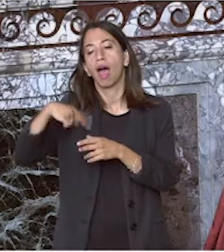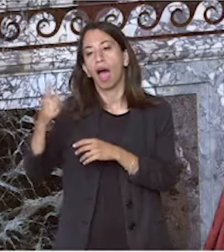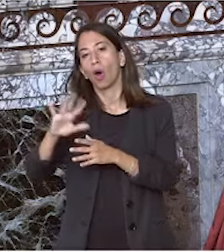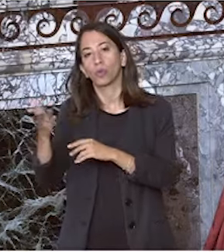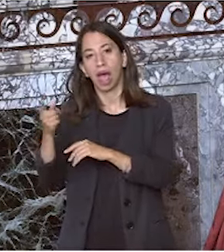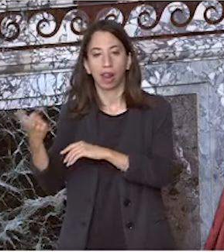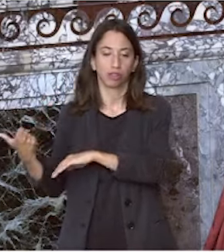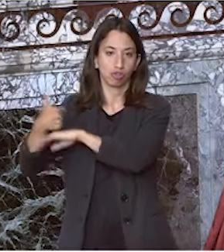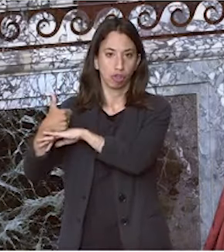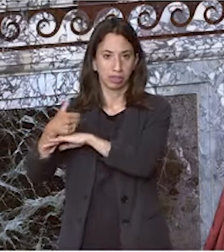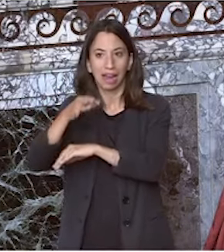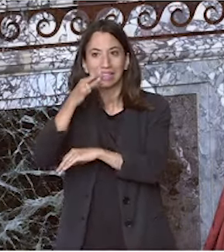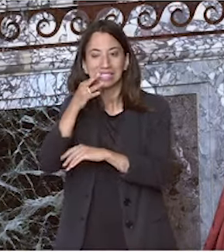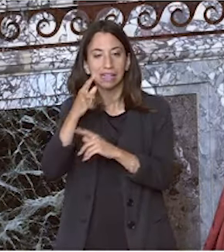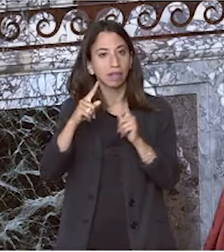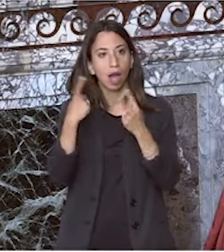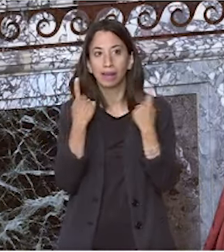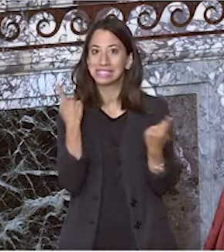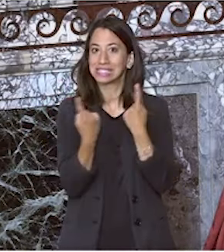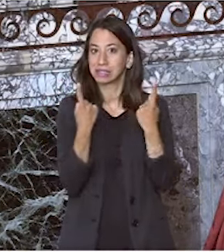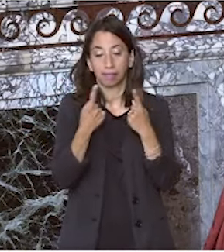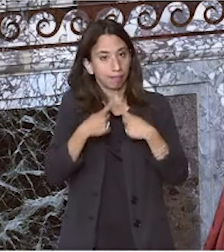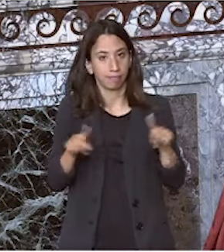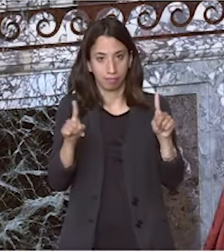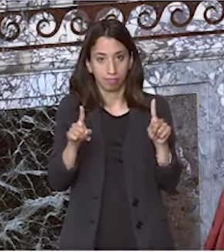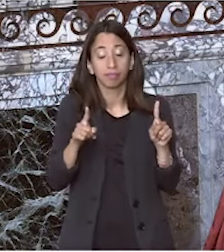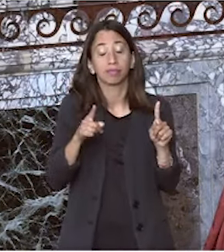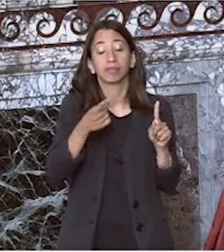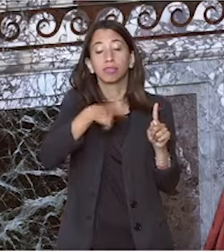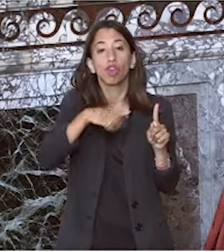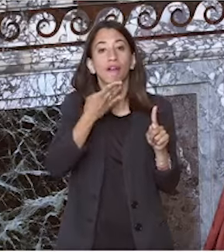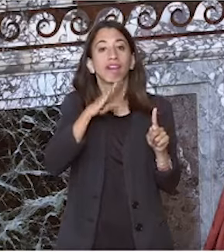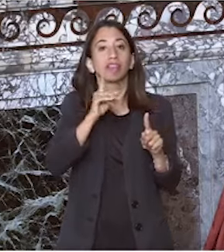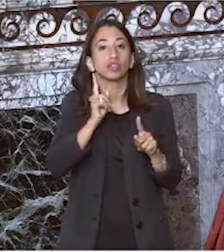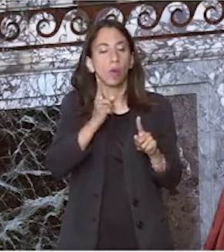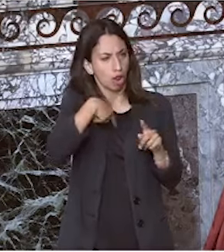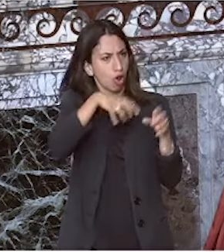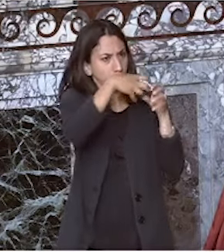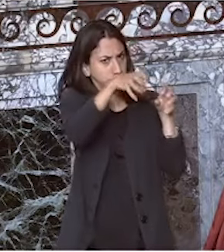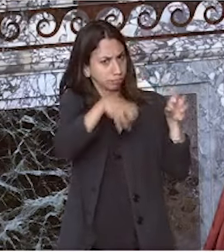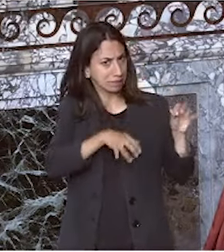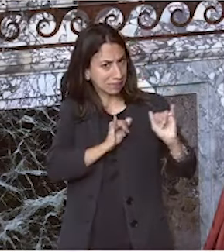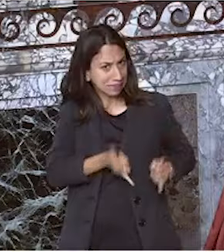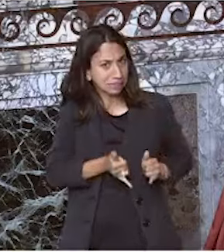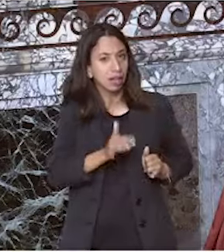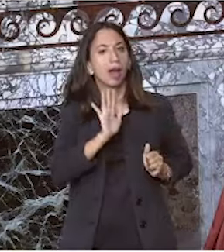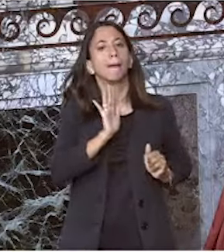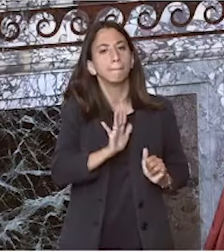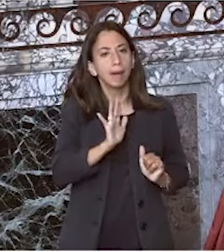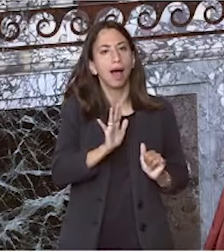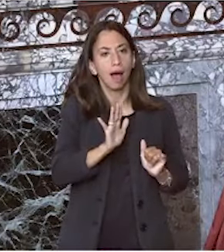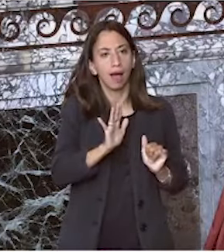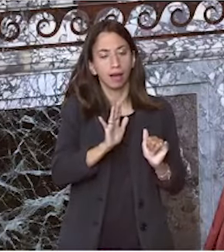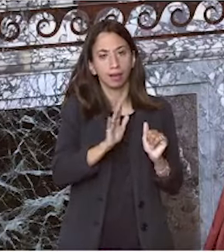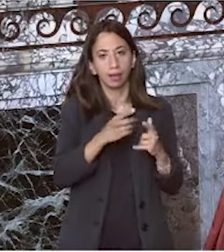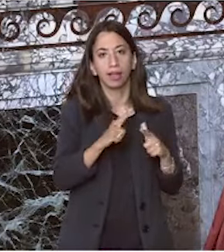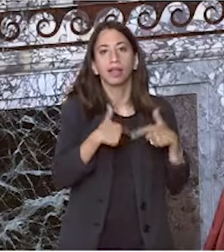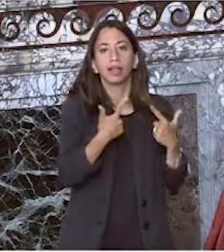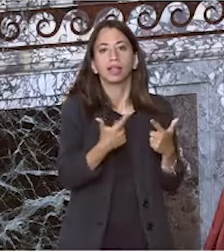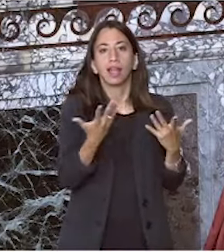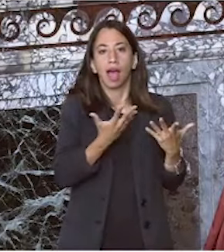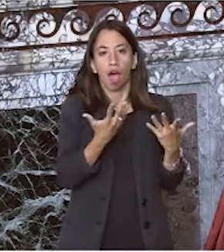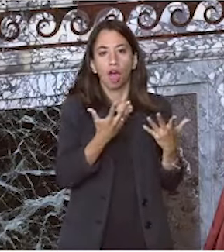centrale. Credo siano evidenti gli svantaggi che il nostro assetto frammentato genera in termini sia di funzionalità